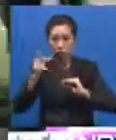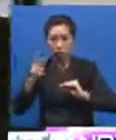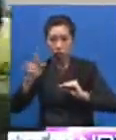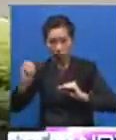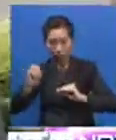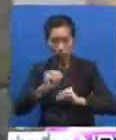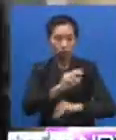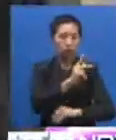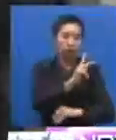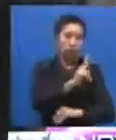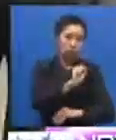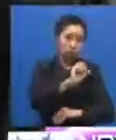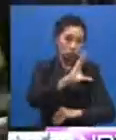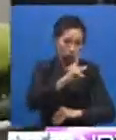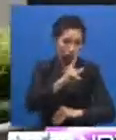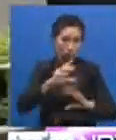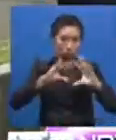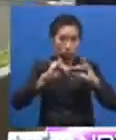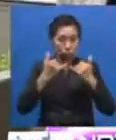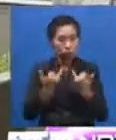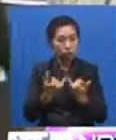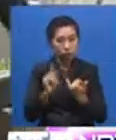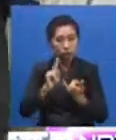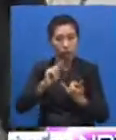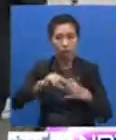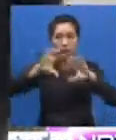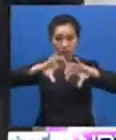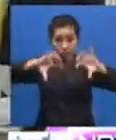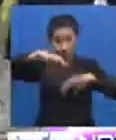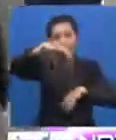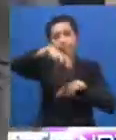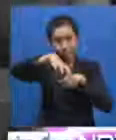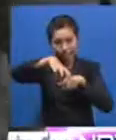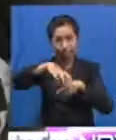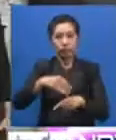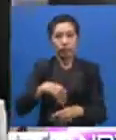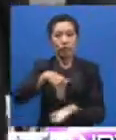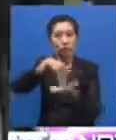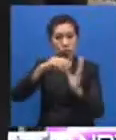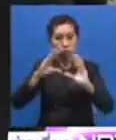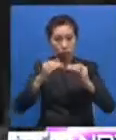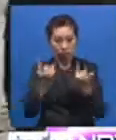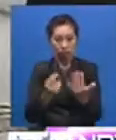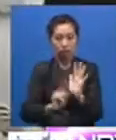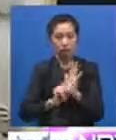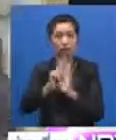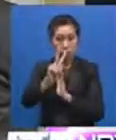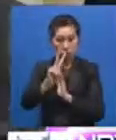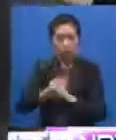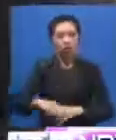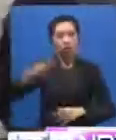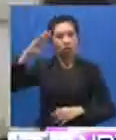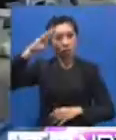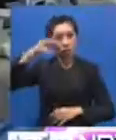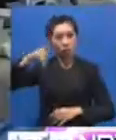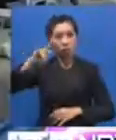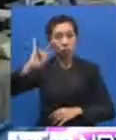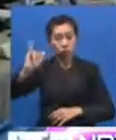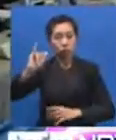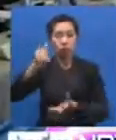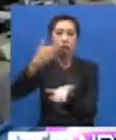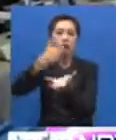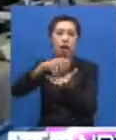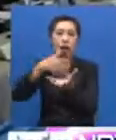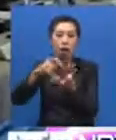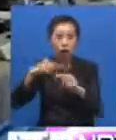นะคะและคสช.ที่ทำเนียบรัฐบาลค่ะซึ่งถือว่าครั้งนี้เป็นครั้งที่2โดยพลเอกประยุทธ์กล่าวในช่วงแรกของการประชุมนะคะว่